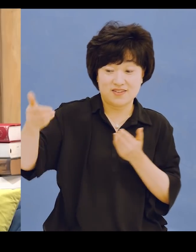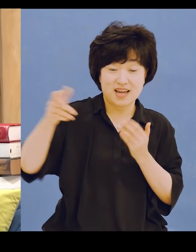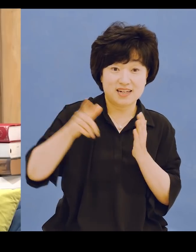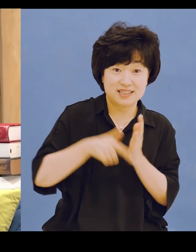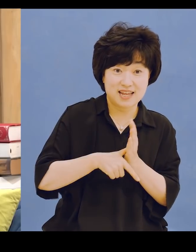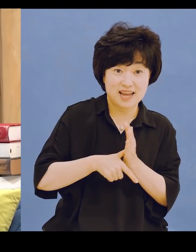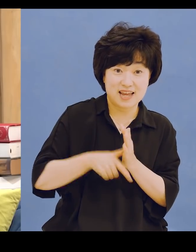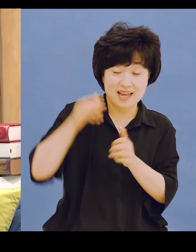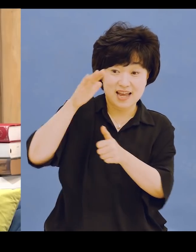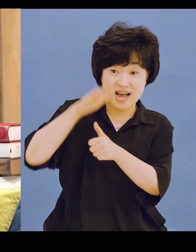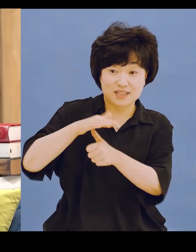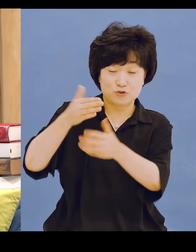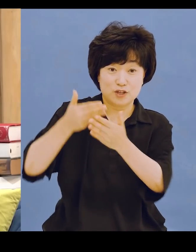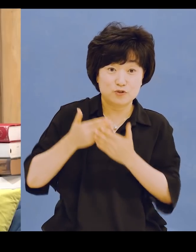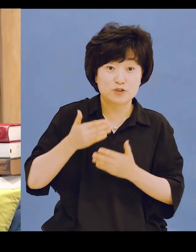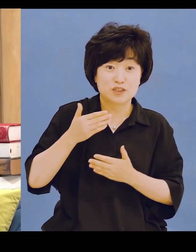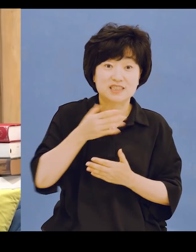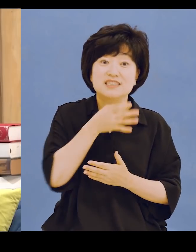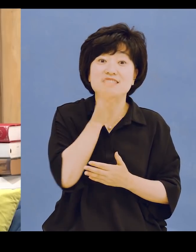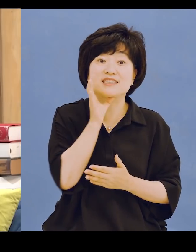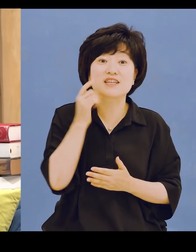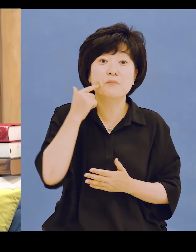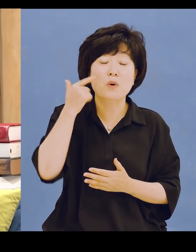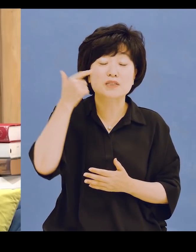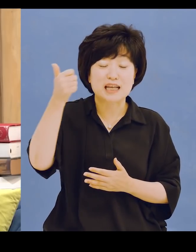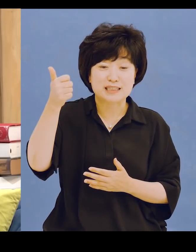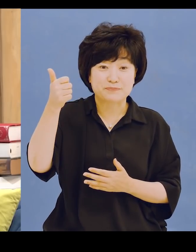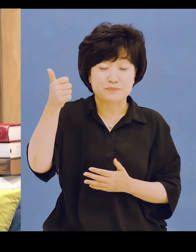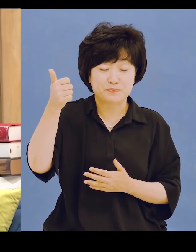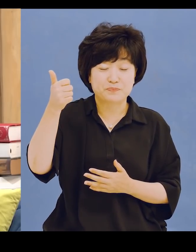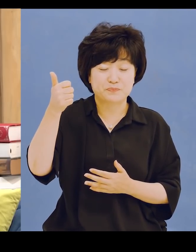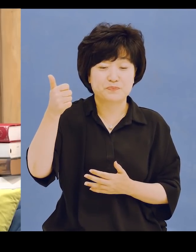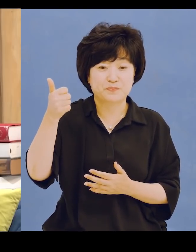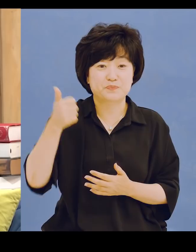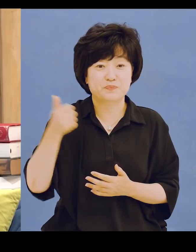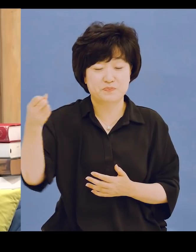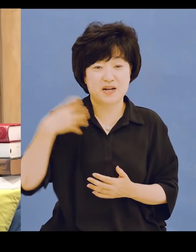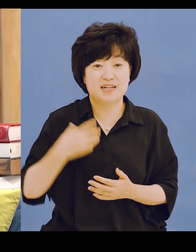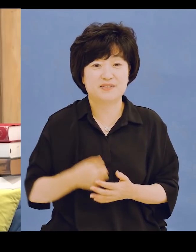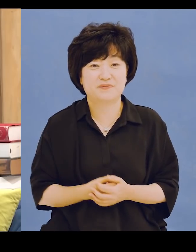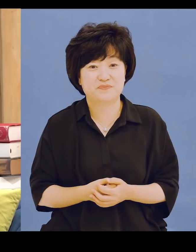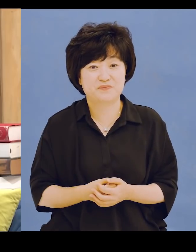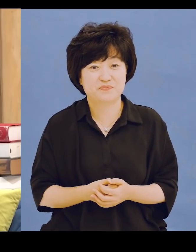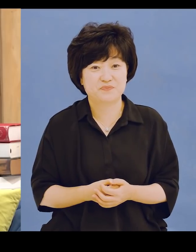안수해 주신 목사님이 이런 말을 했어요. 훌륭한 분이신데 한국에 계신데